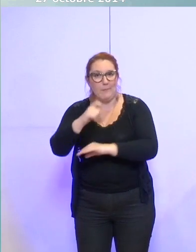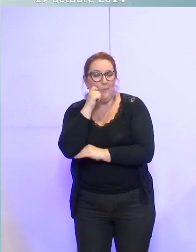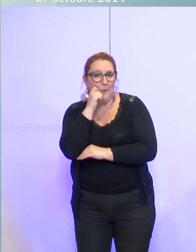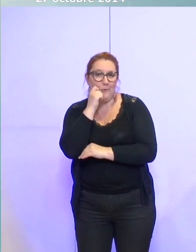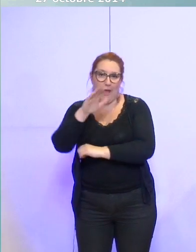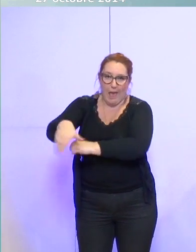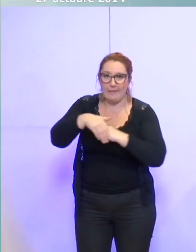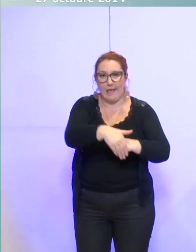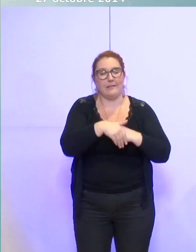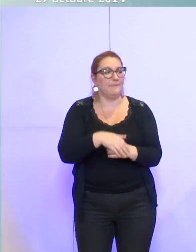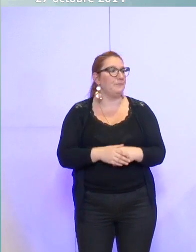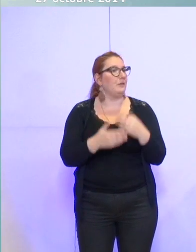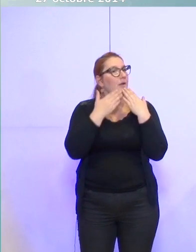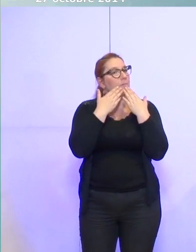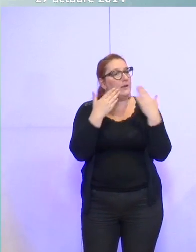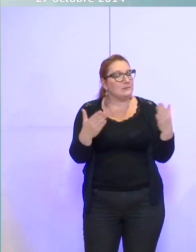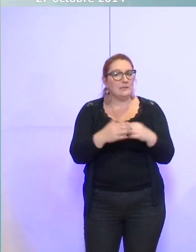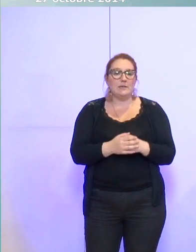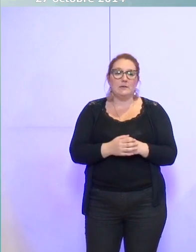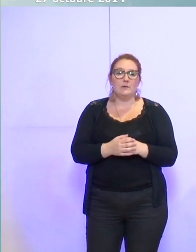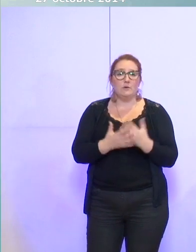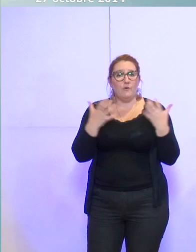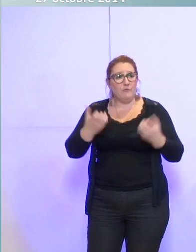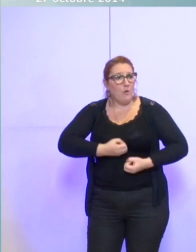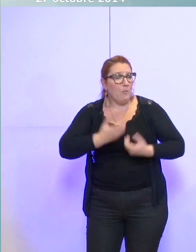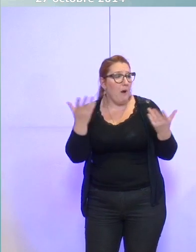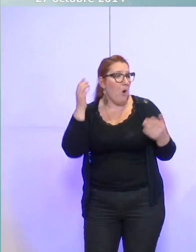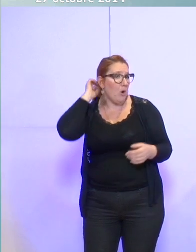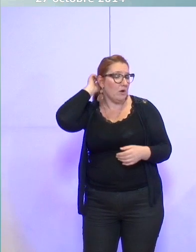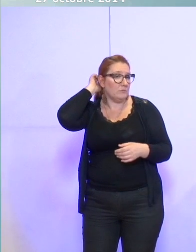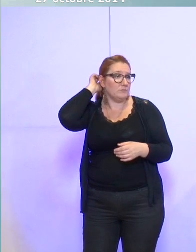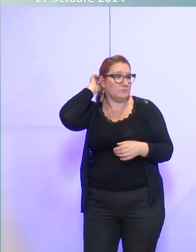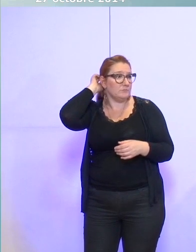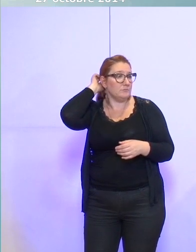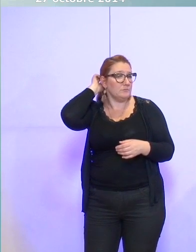Je vous remercie. Y a-t-il des prises de parole ?